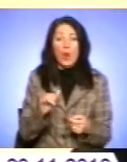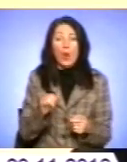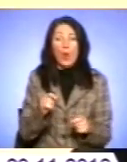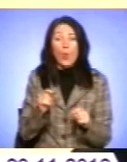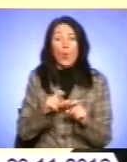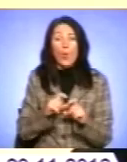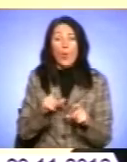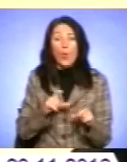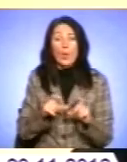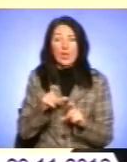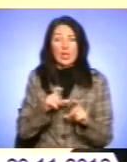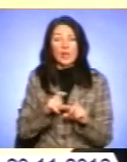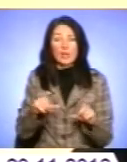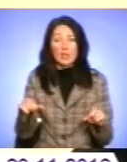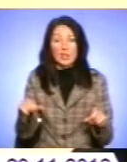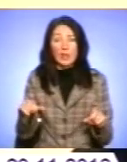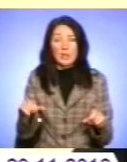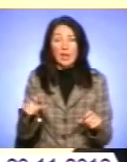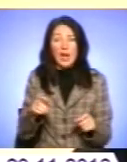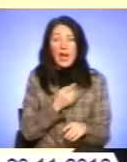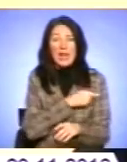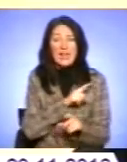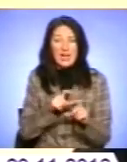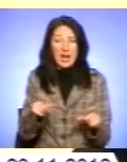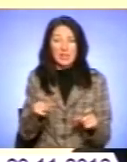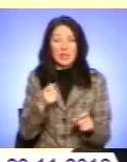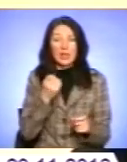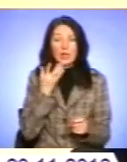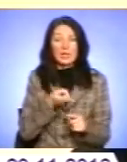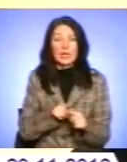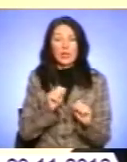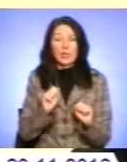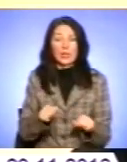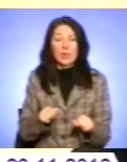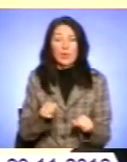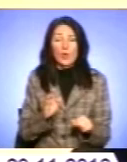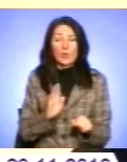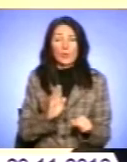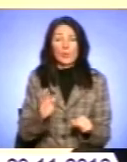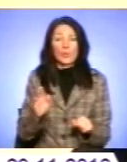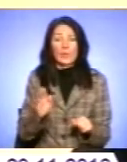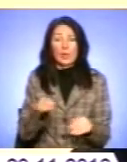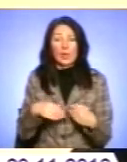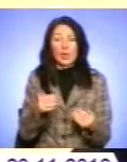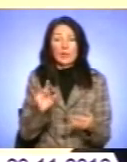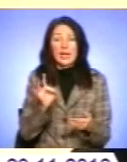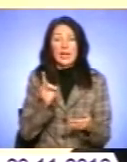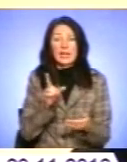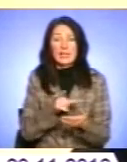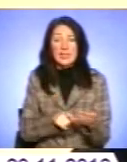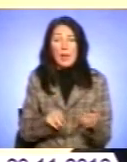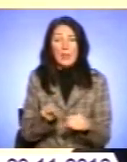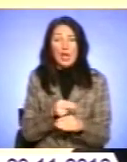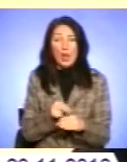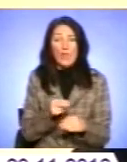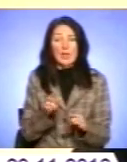лікарнею, і якщо це можливо, видається рецепт лікування на місці, а якщо